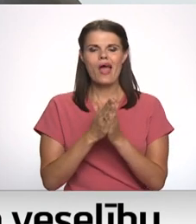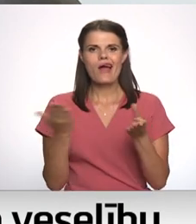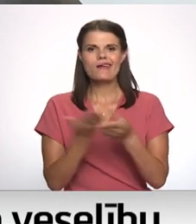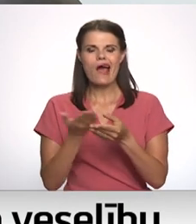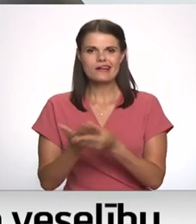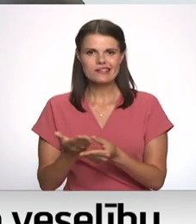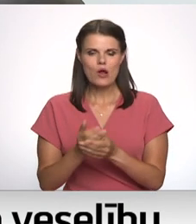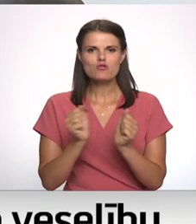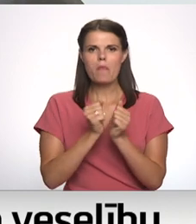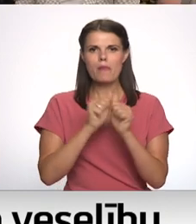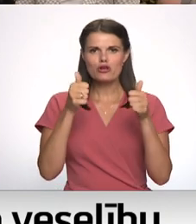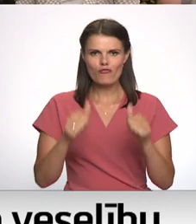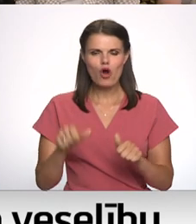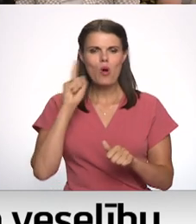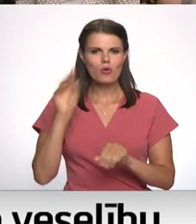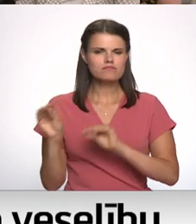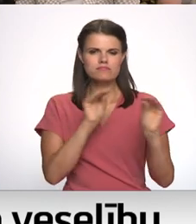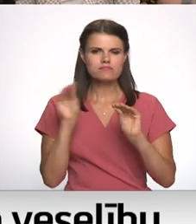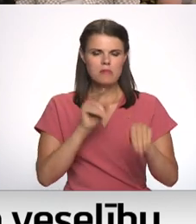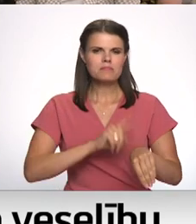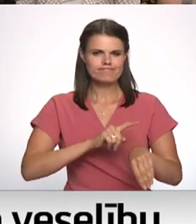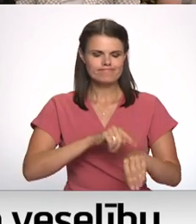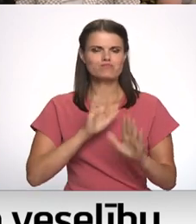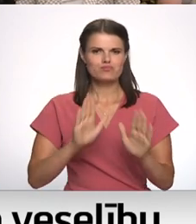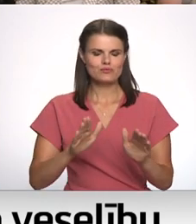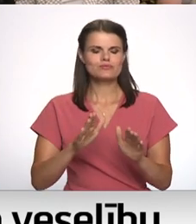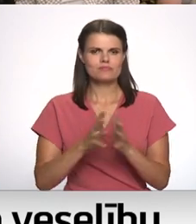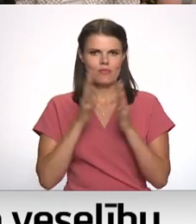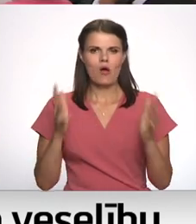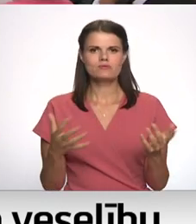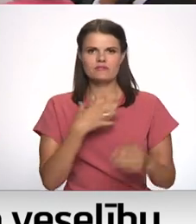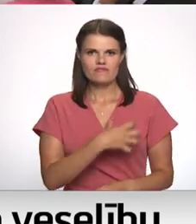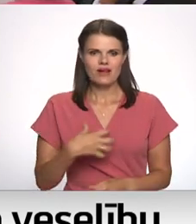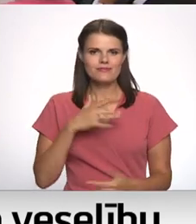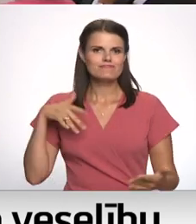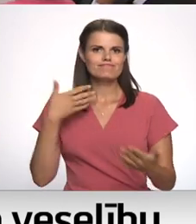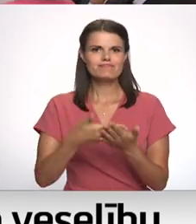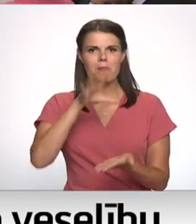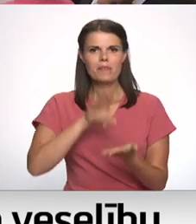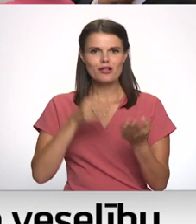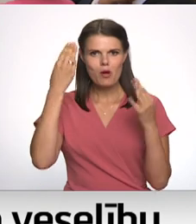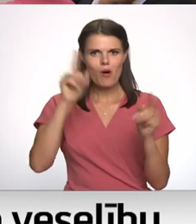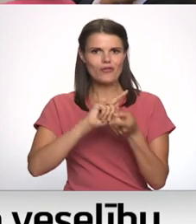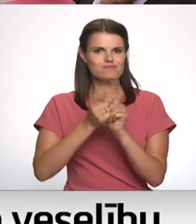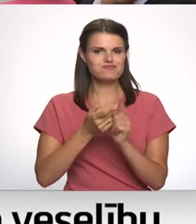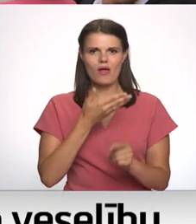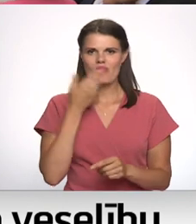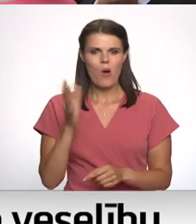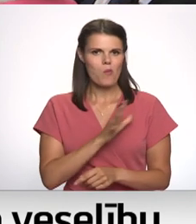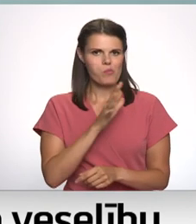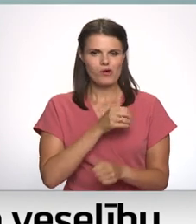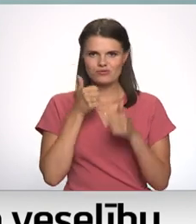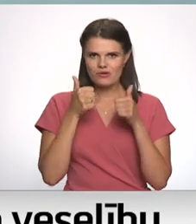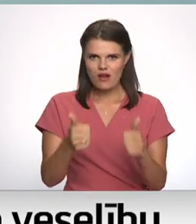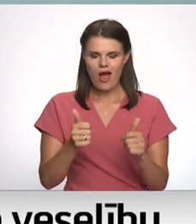protams, prasīs daudz vairāk laika. Līdzinējā pieredze modernizācijā nav bijusi laba, piekrīt arī ārsti, kas